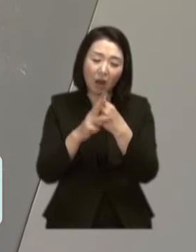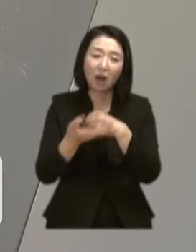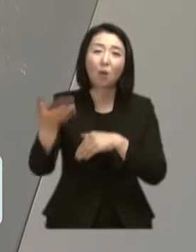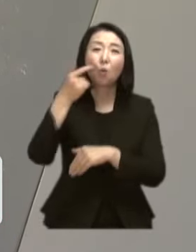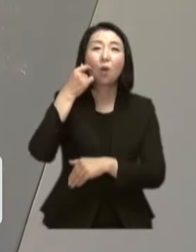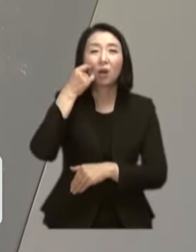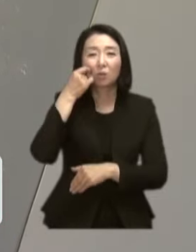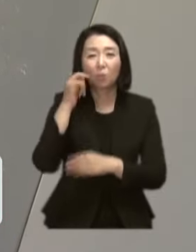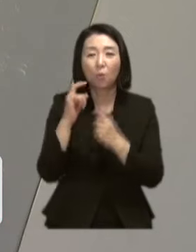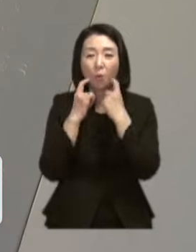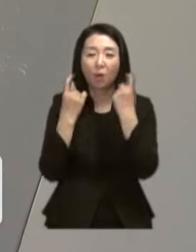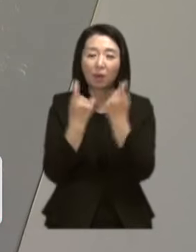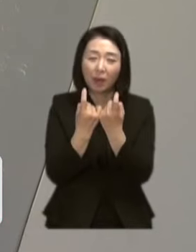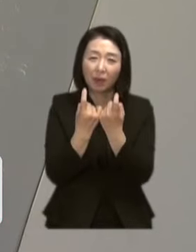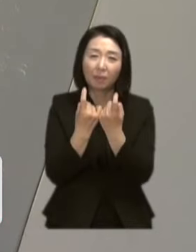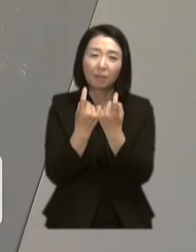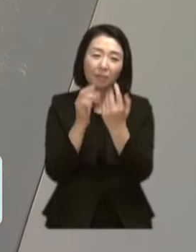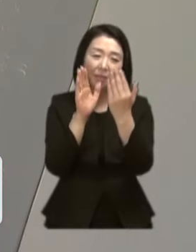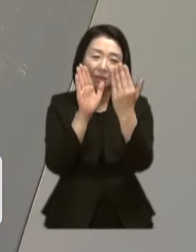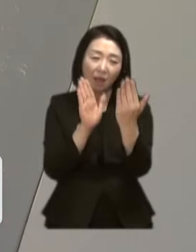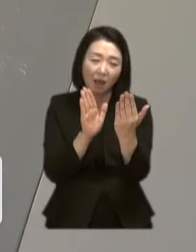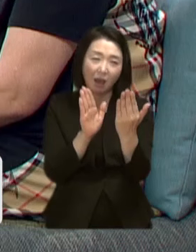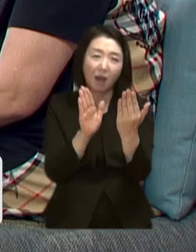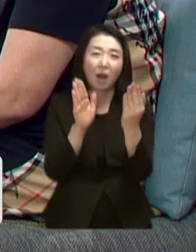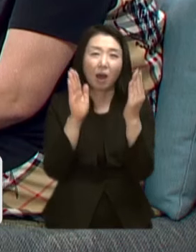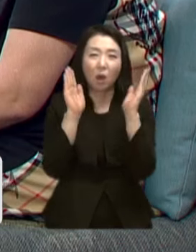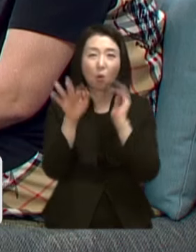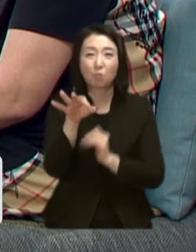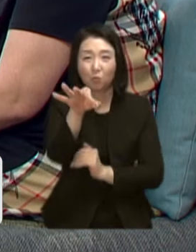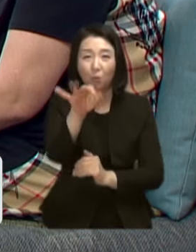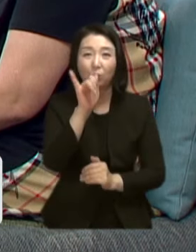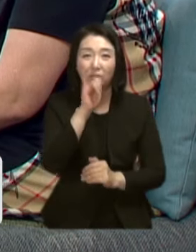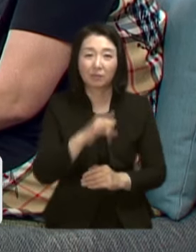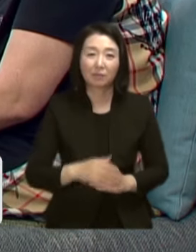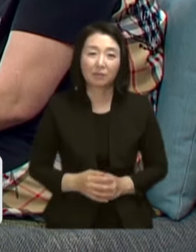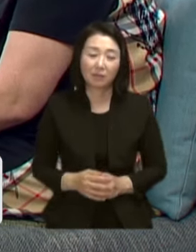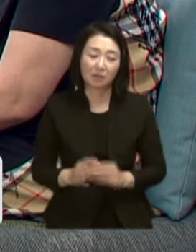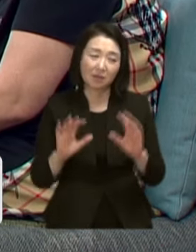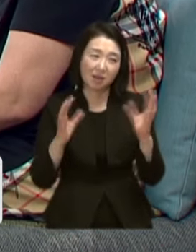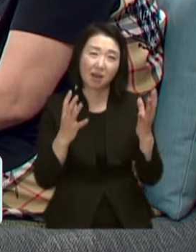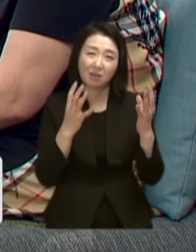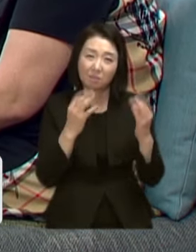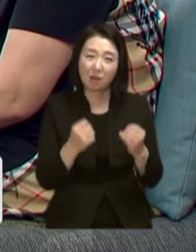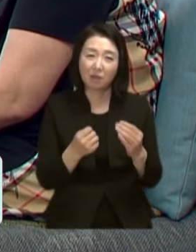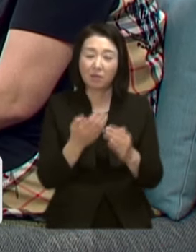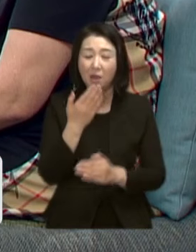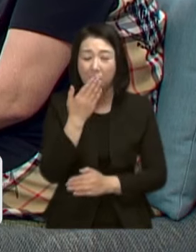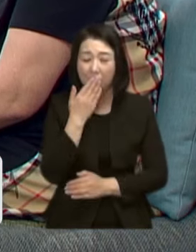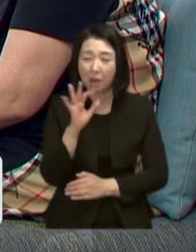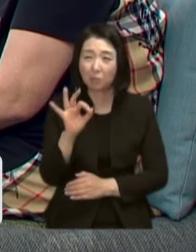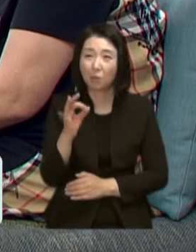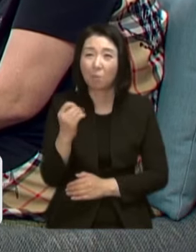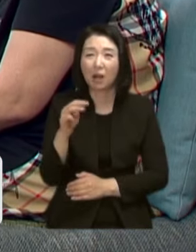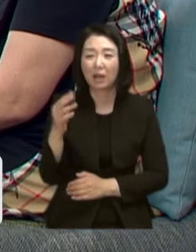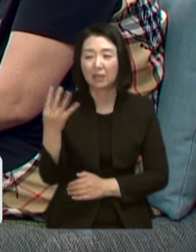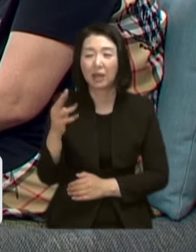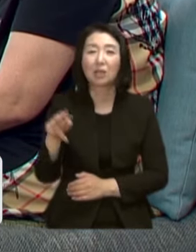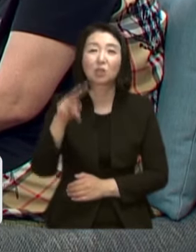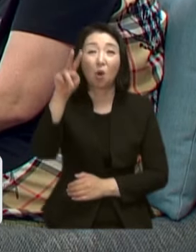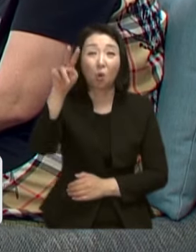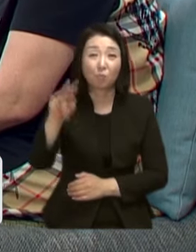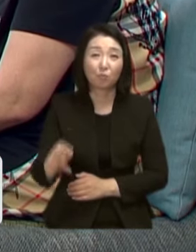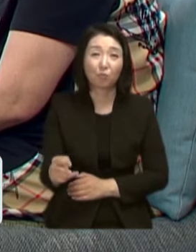과외비도 나가고 네. 그렇죠. 와, 진짜 나가는 비용이 이제 아이들이 많다 보니까 네네. 정말 식사값만 4,000불 정도 되고